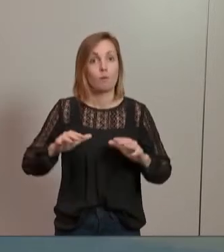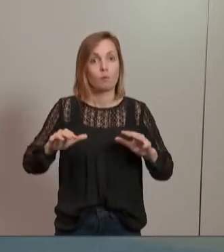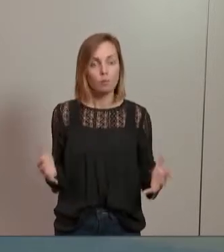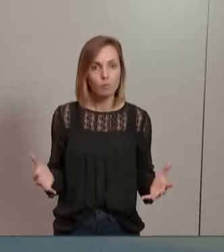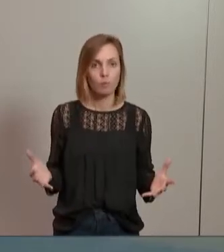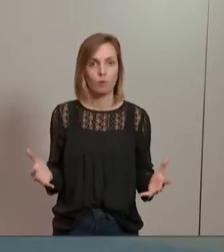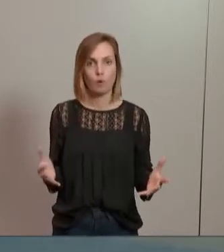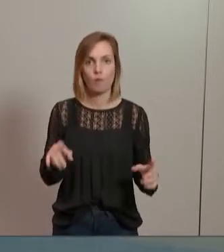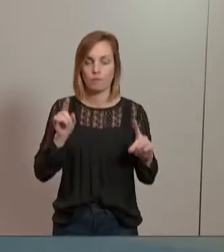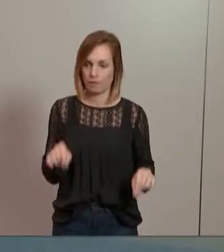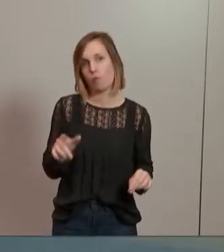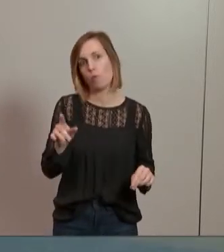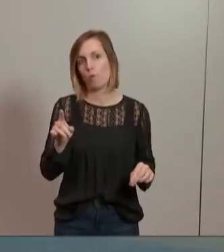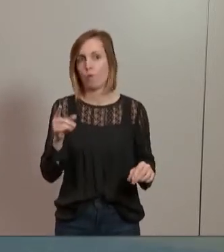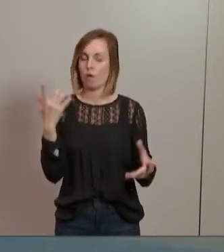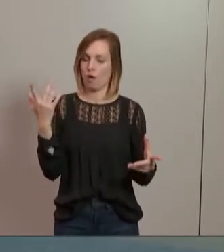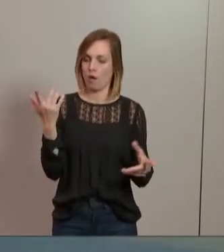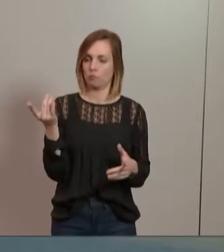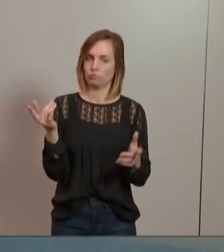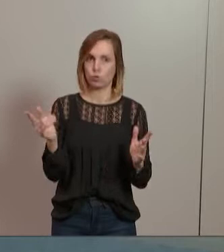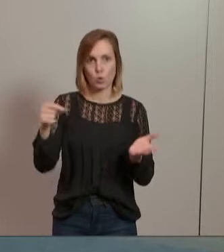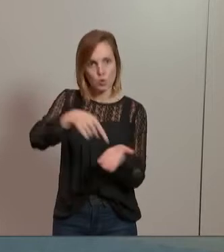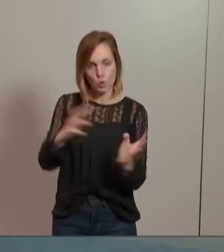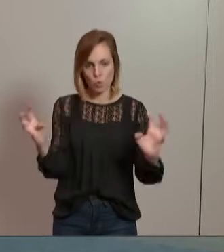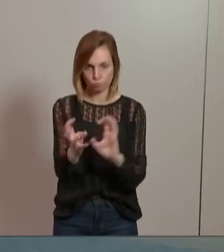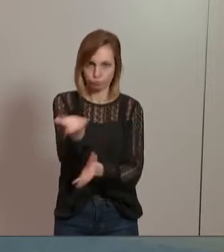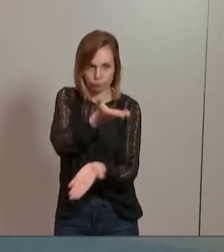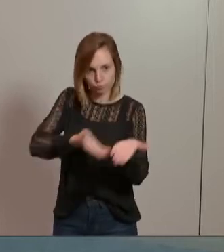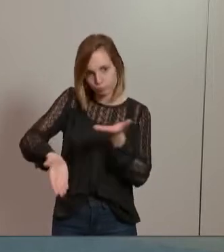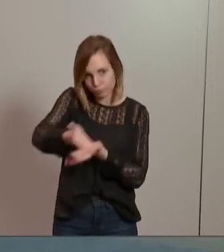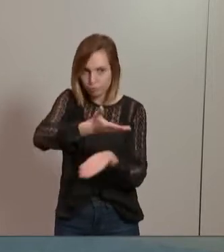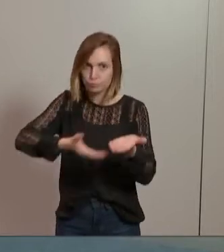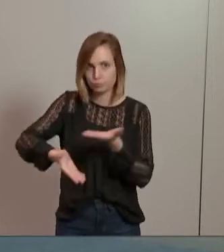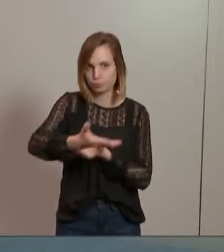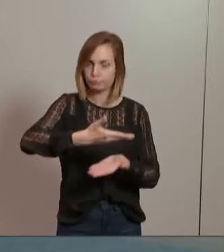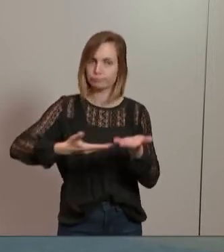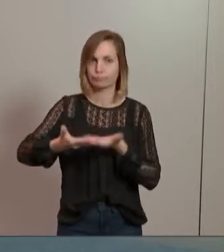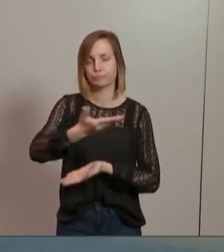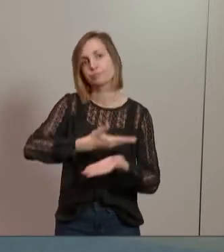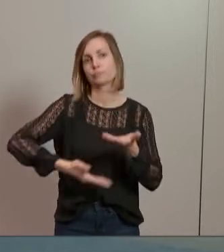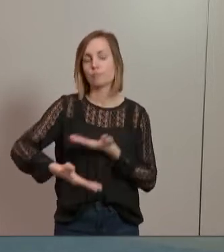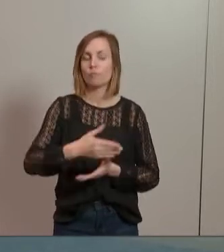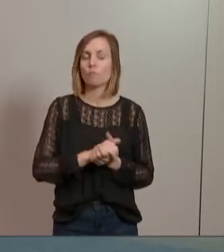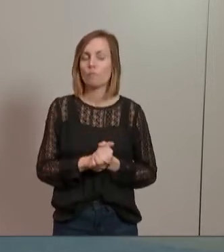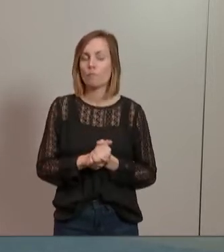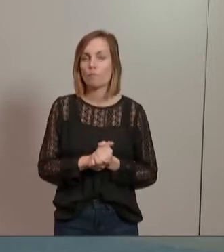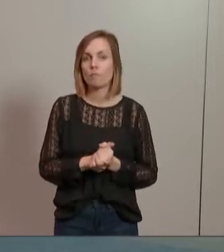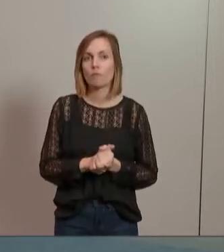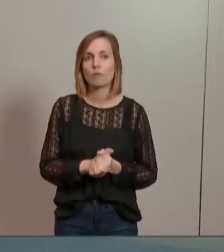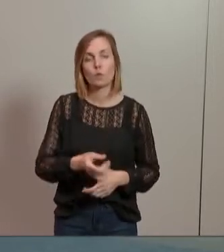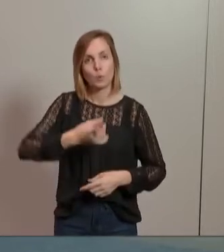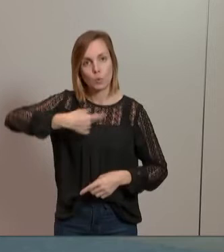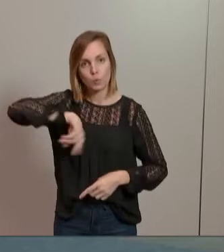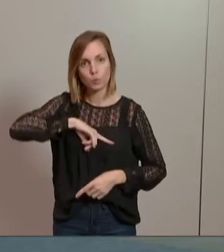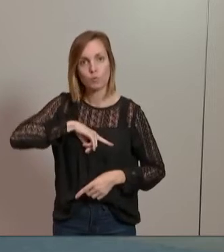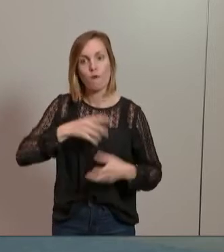avec humilité et d'organiser des espaces de dialogue constructifs. Nous portons une attention particulière à notre capacité à